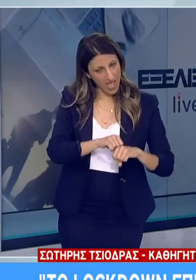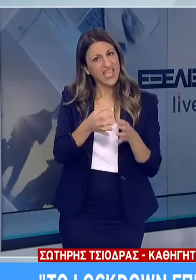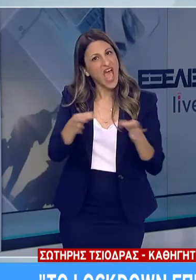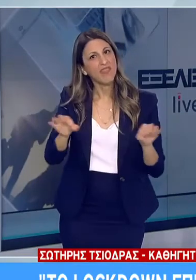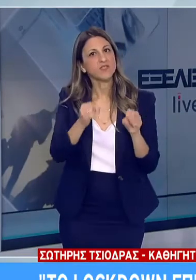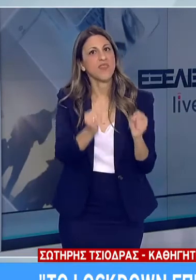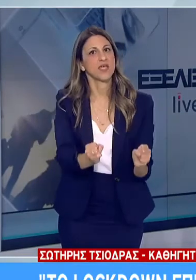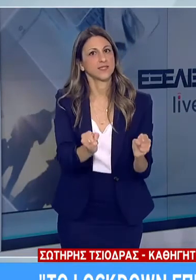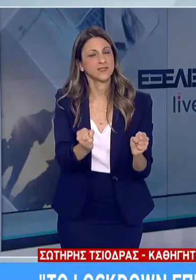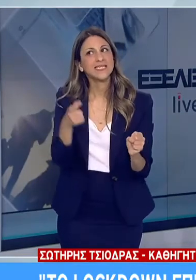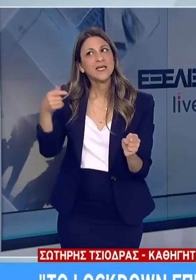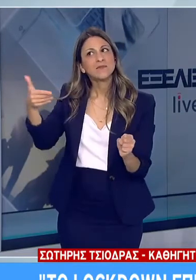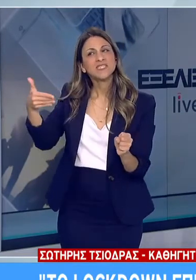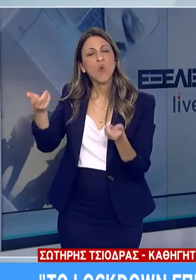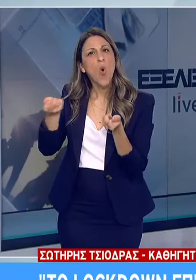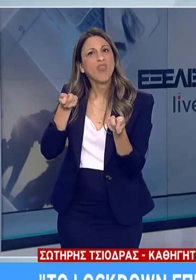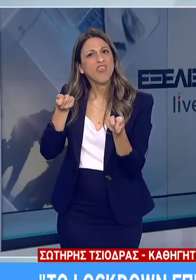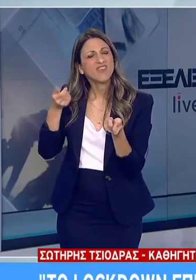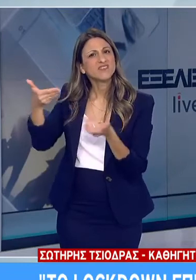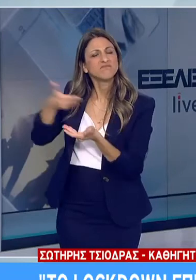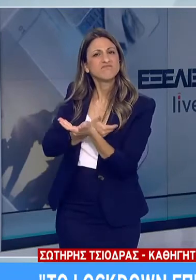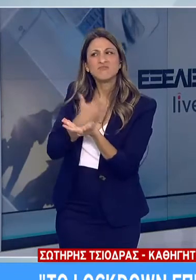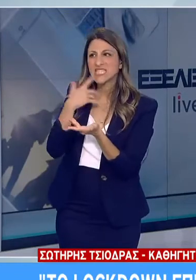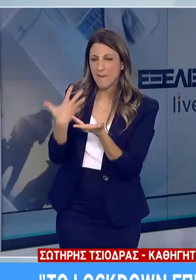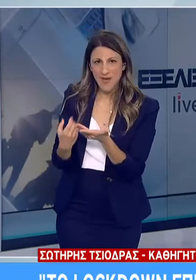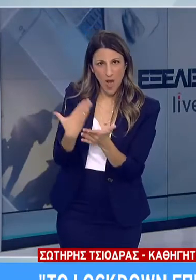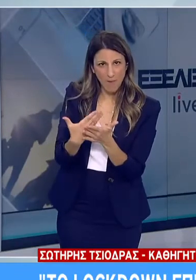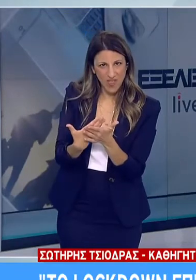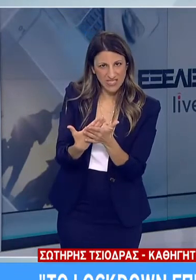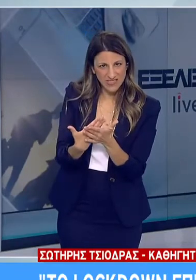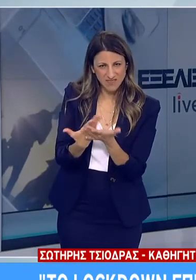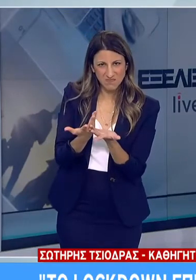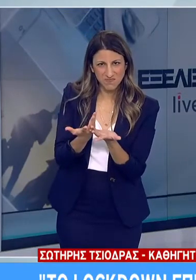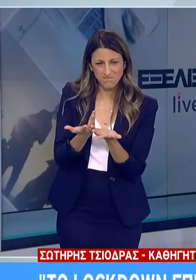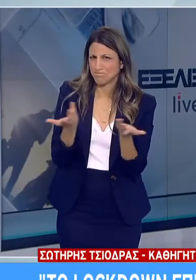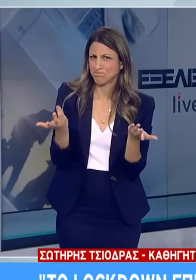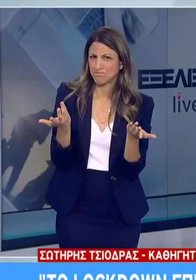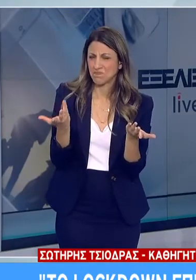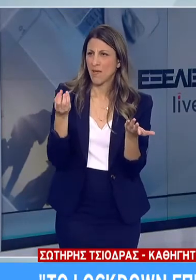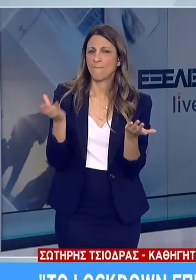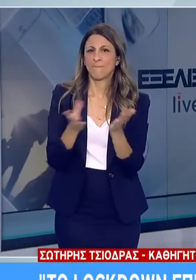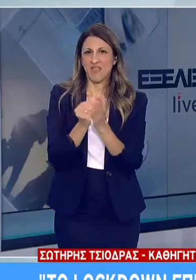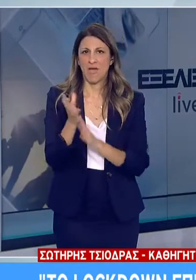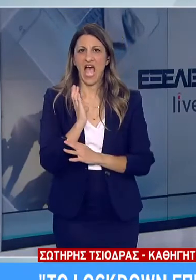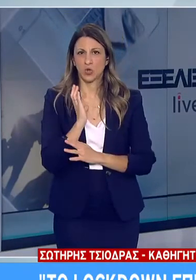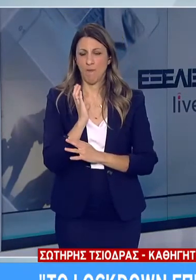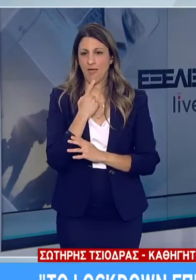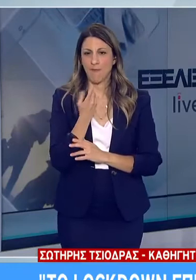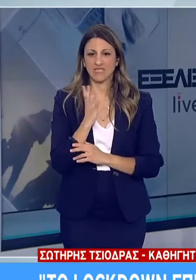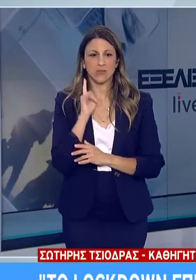ποια επιστημονικά στοιχεία βασίστηκαν οι οδηγίες για τα αεροπλάνα όταν θεωρείται απειλή για τη δημόσια υγεία η πολύωρη συγκέντρωση σε μια πλατεία?